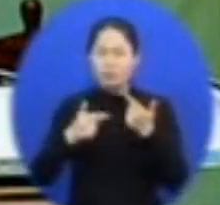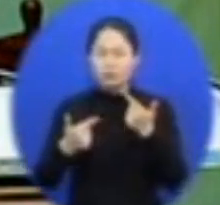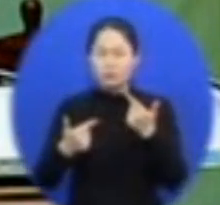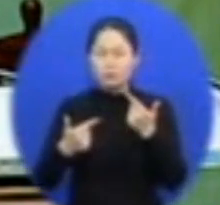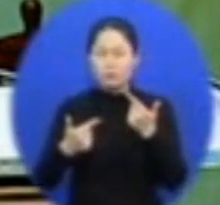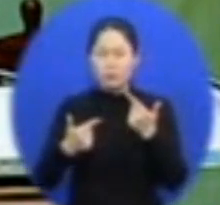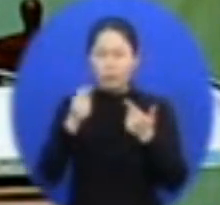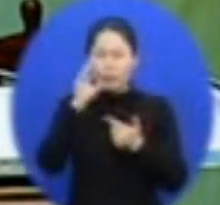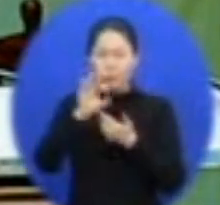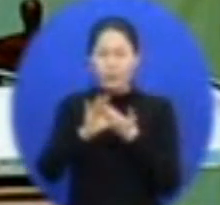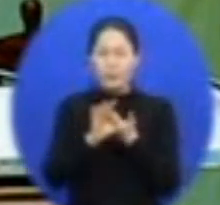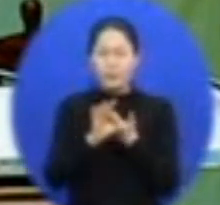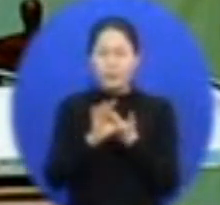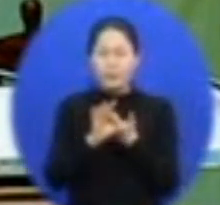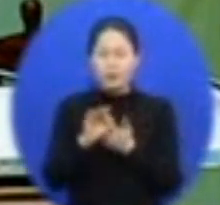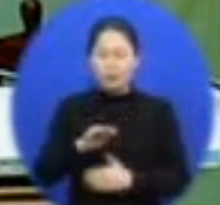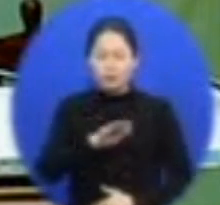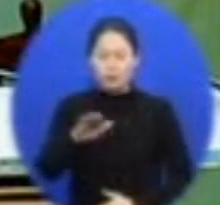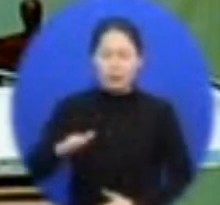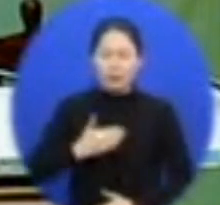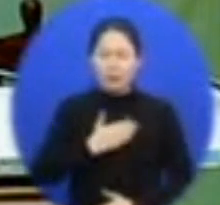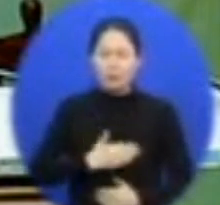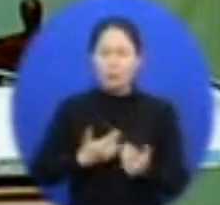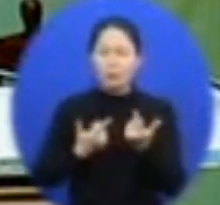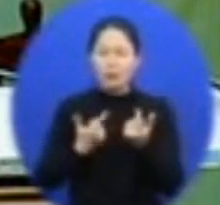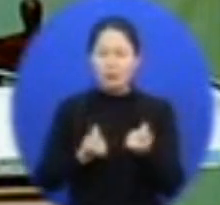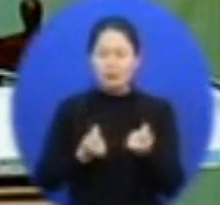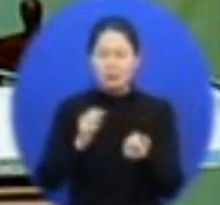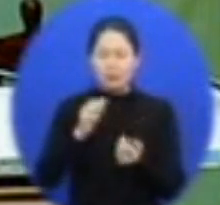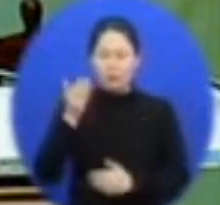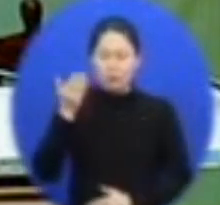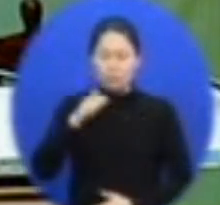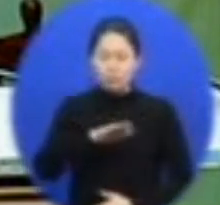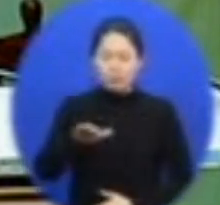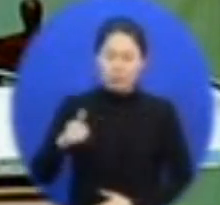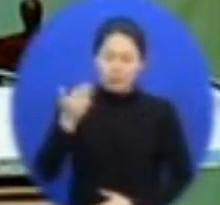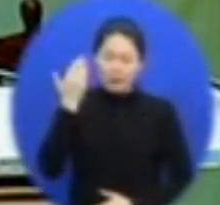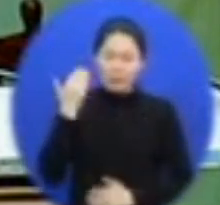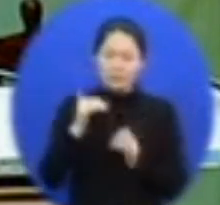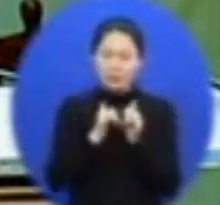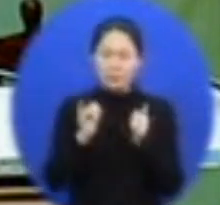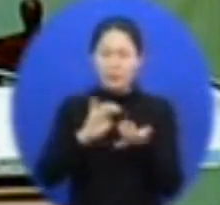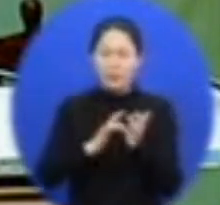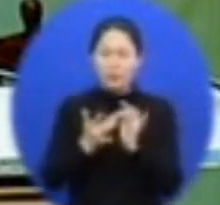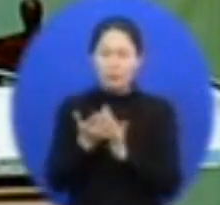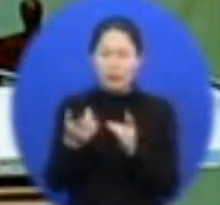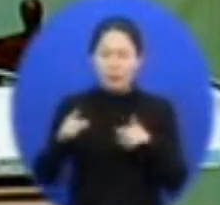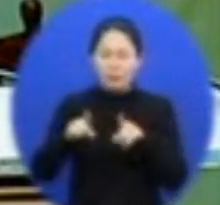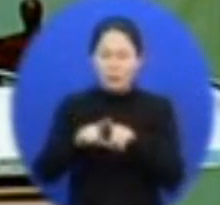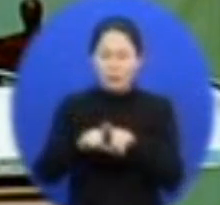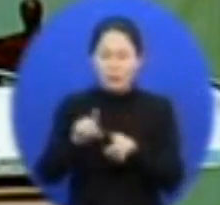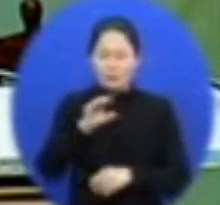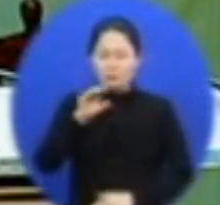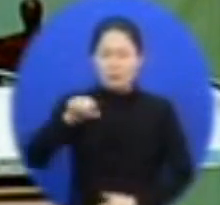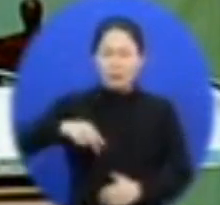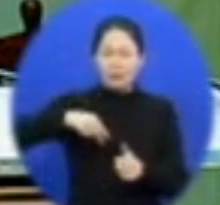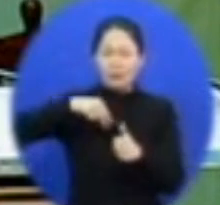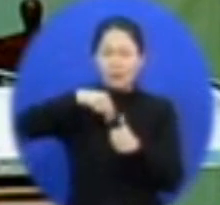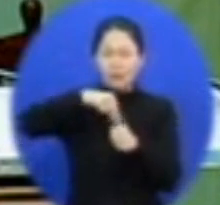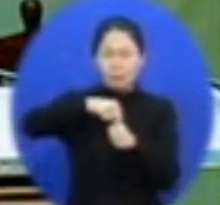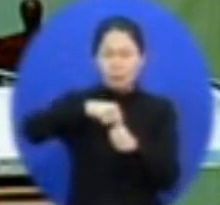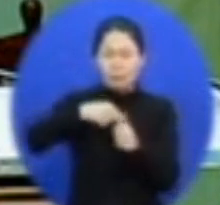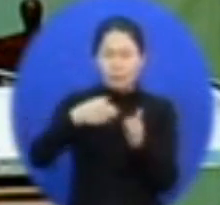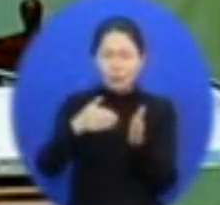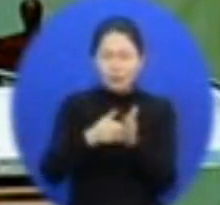보면 우리가 알거니와 우리 옛 사람이 예수와 함께 십자가에 못 박힌 것은 죄의